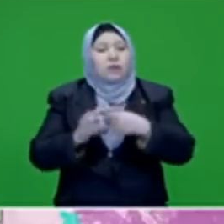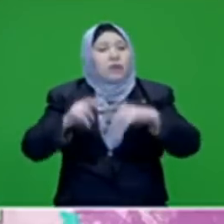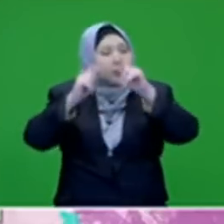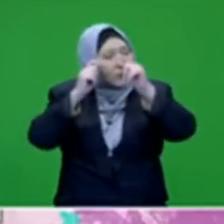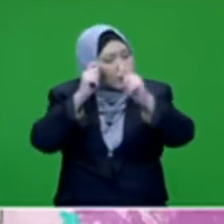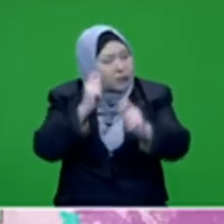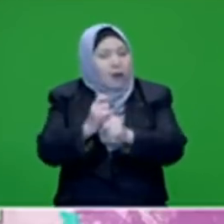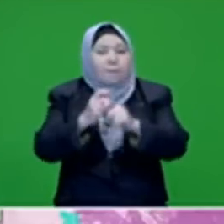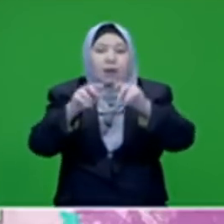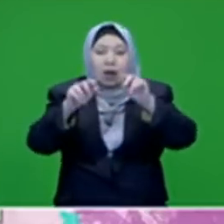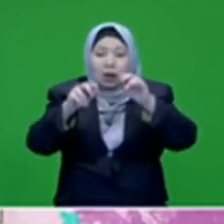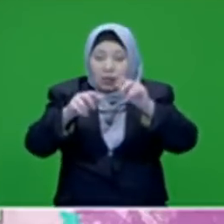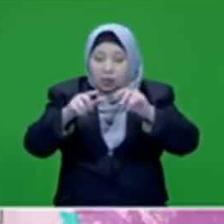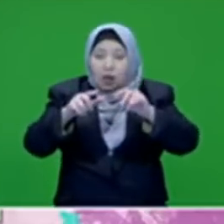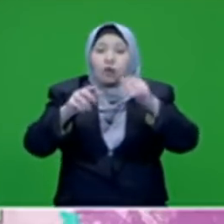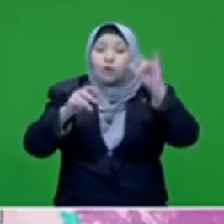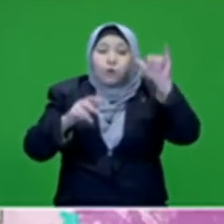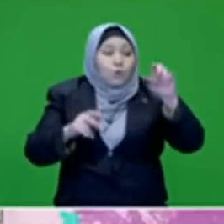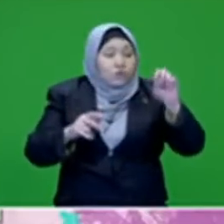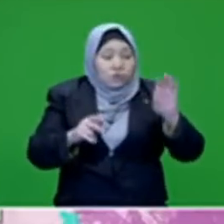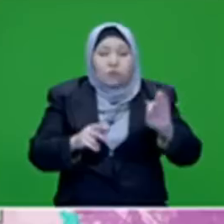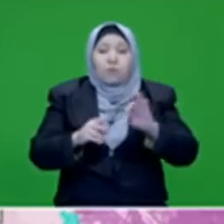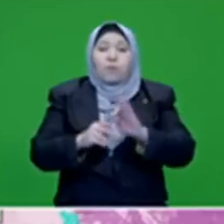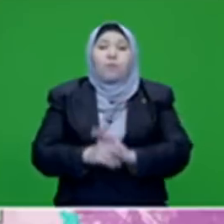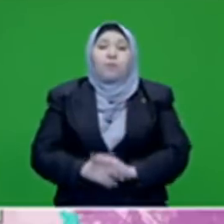نتخذه ولدا